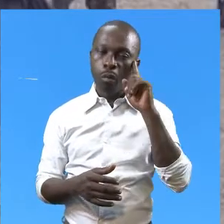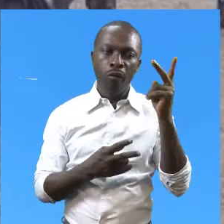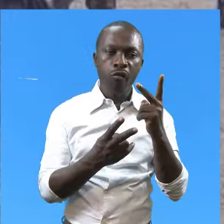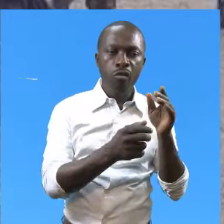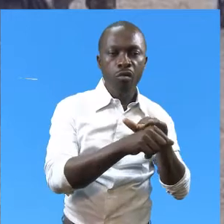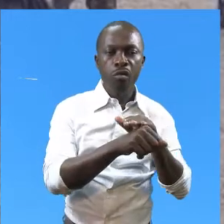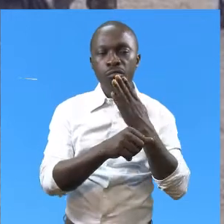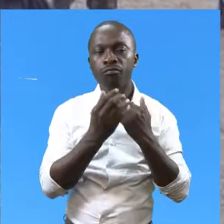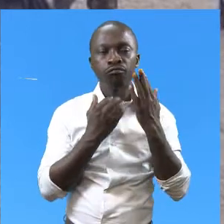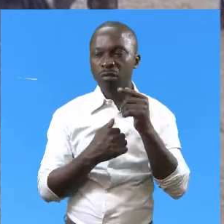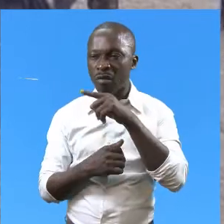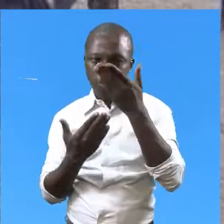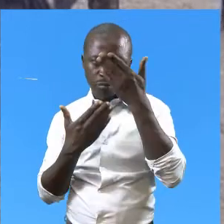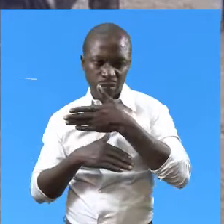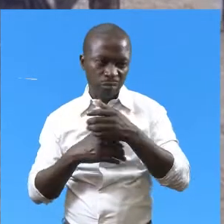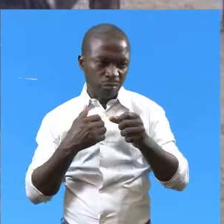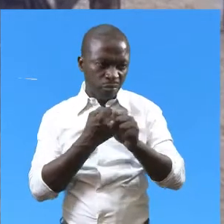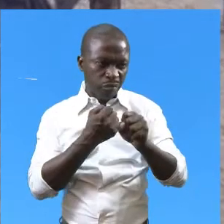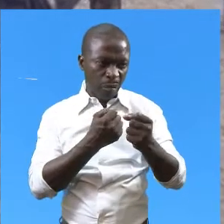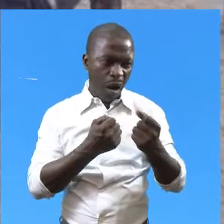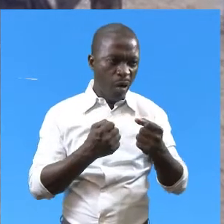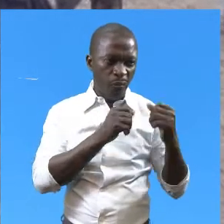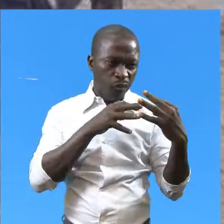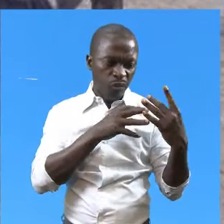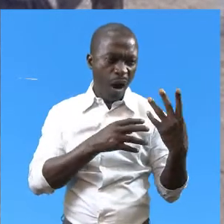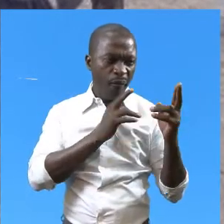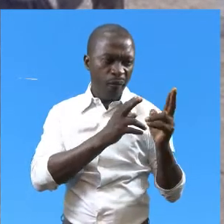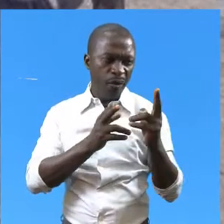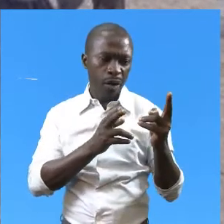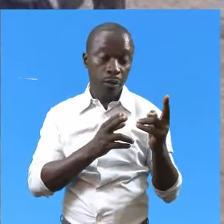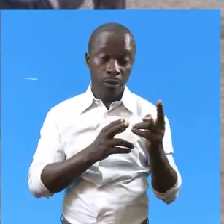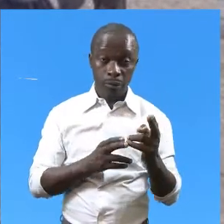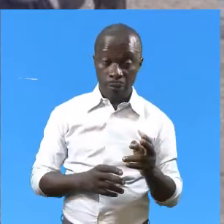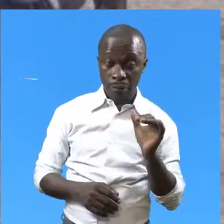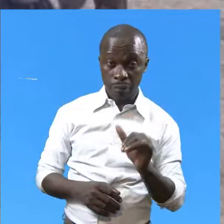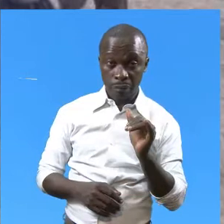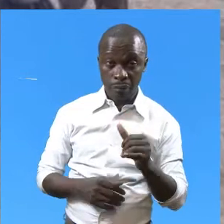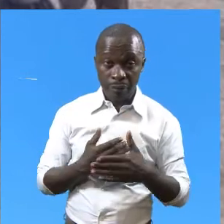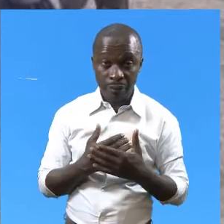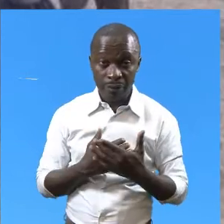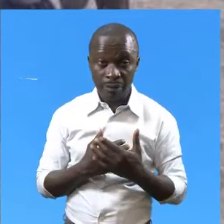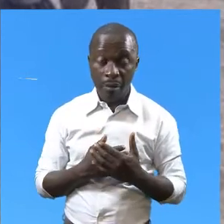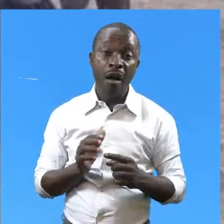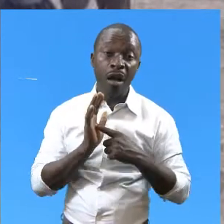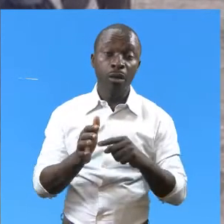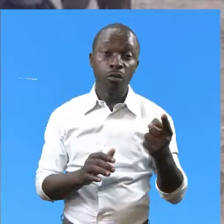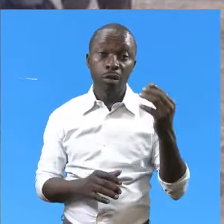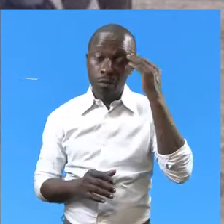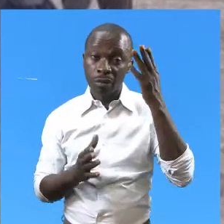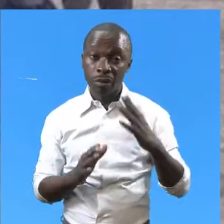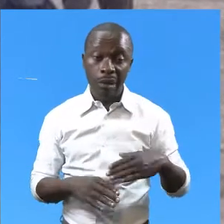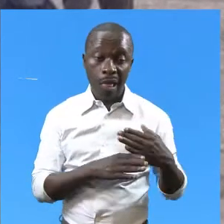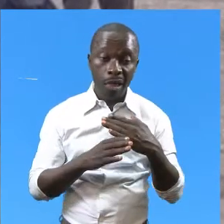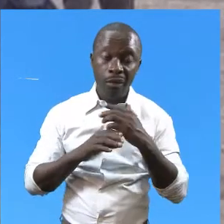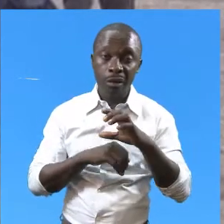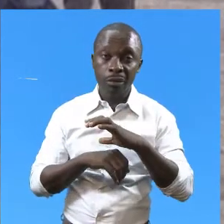régions anglophones. Parmi la délégation de Bétia-Somo se trouve une équipe d'enquête qui est arrivée ce